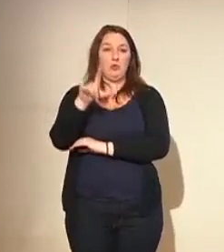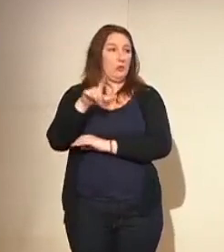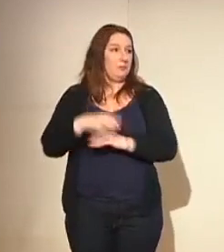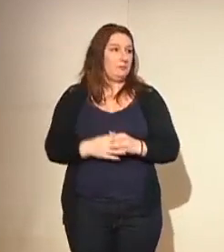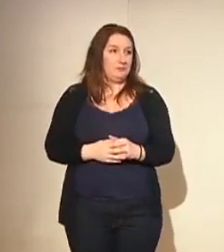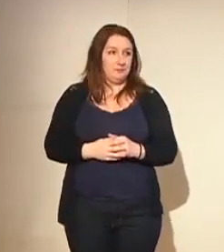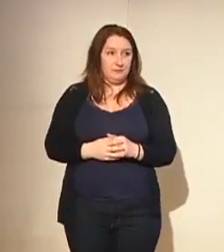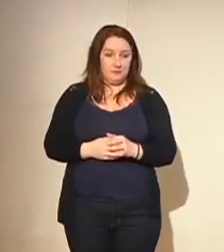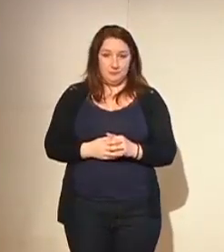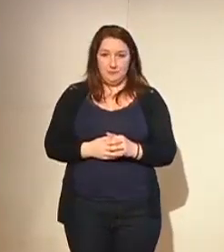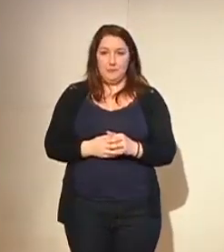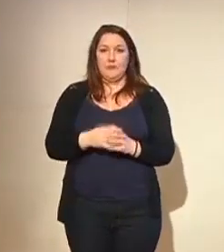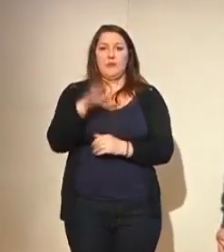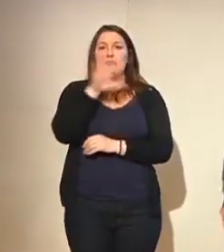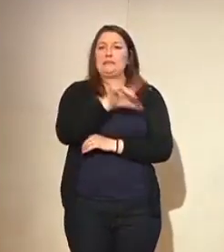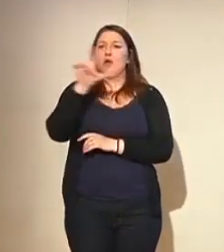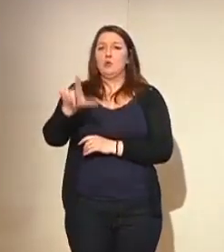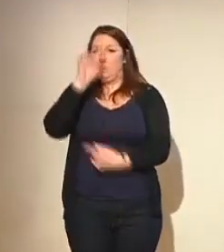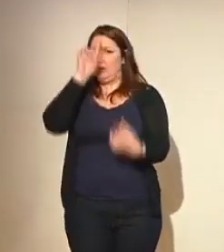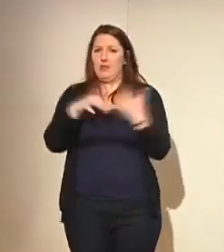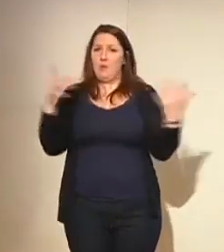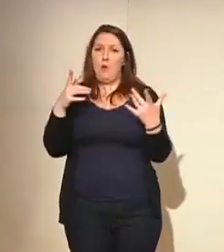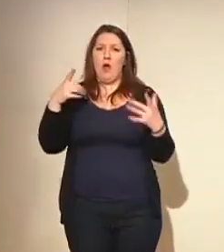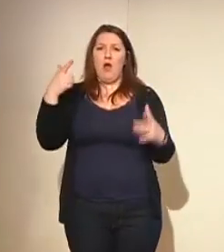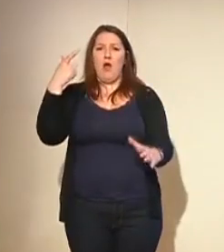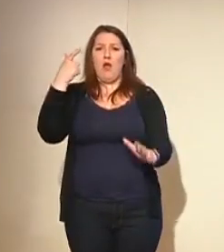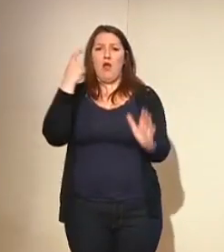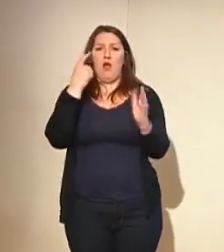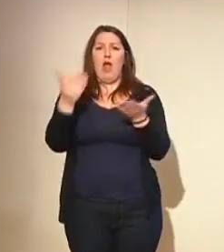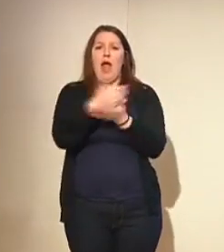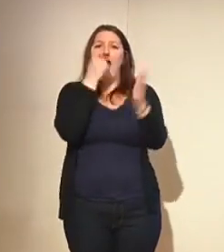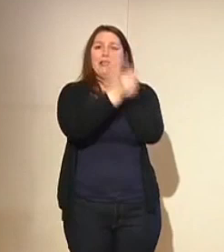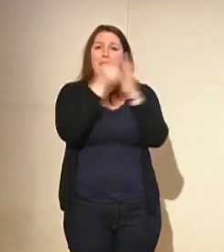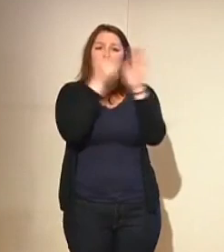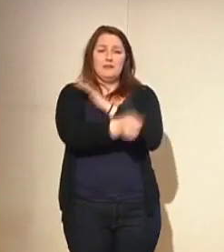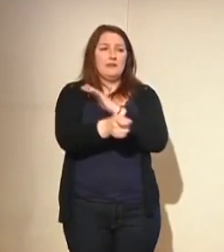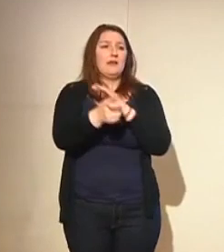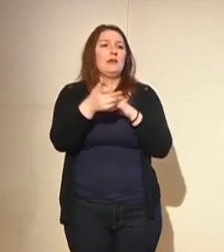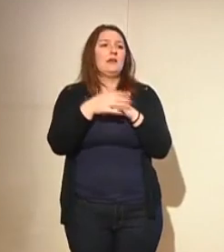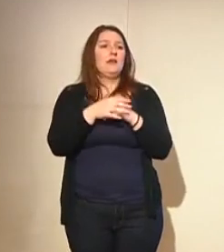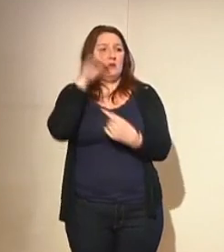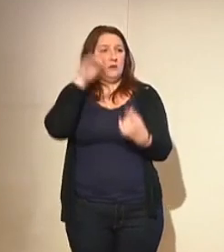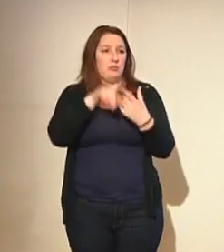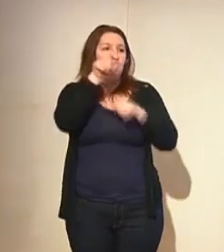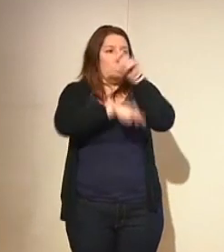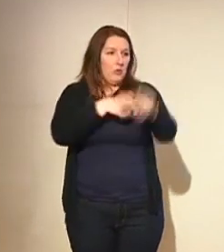52 relative aux indemnités de fonction du maire des adjoints maire et des conseillers